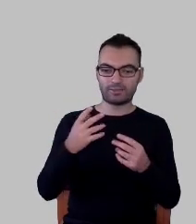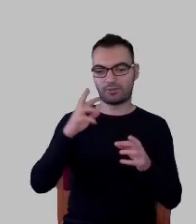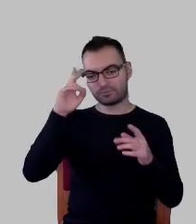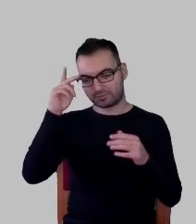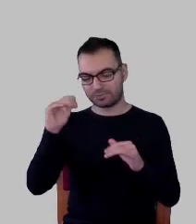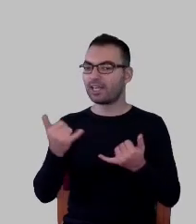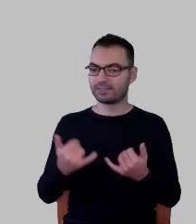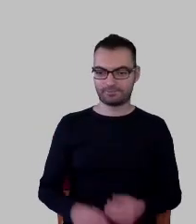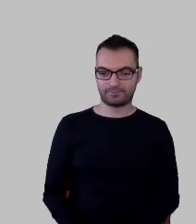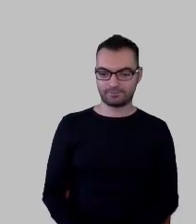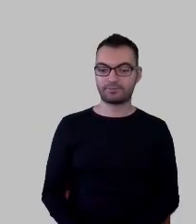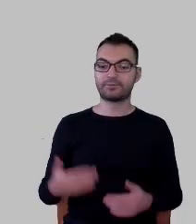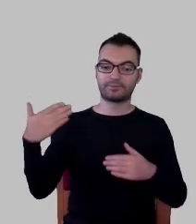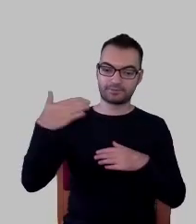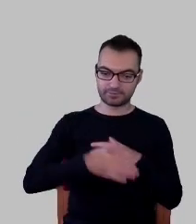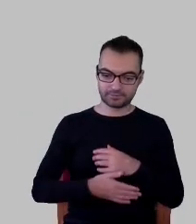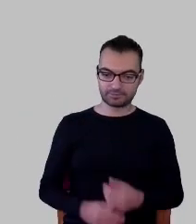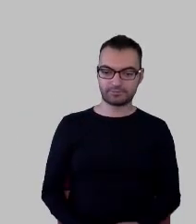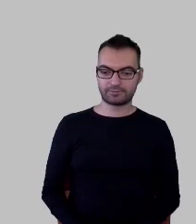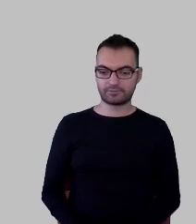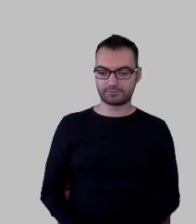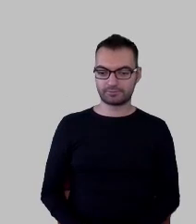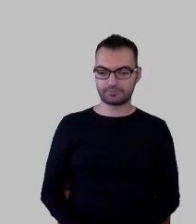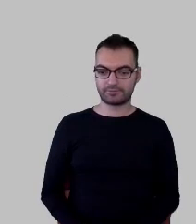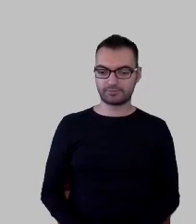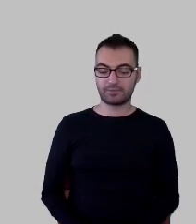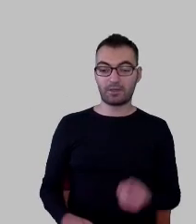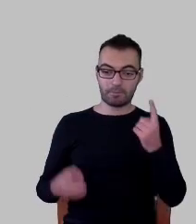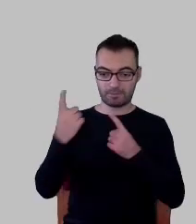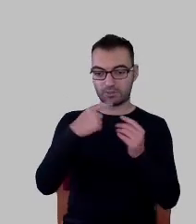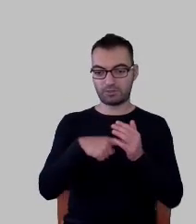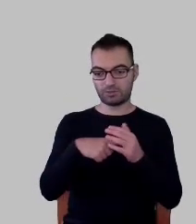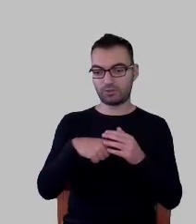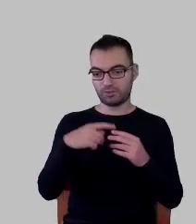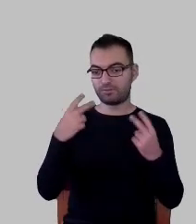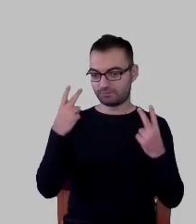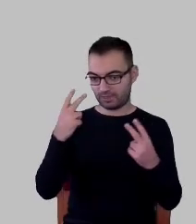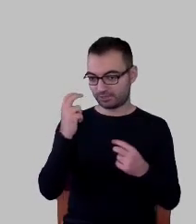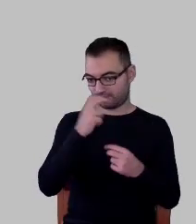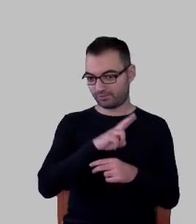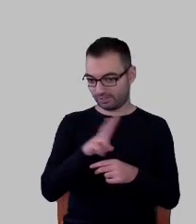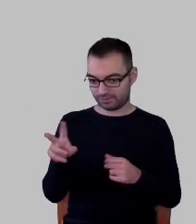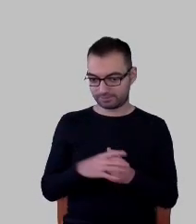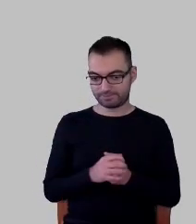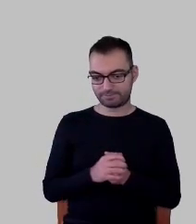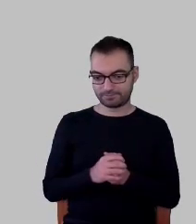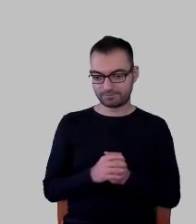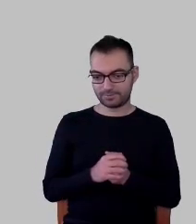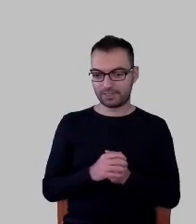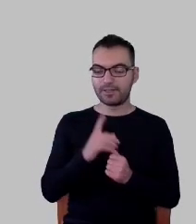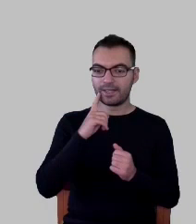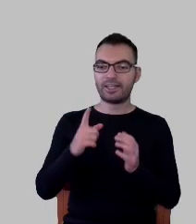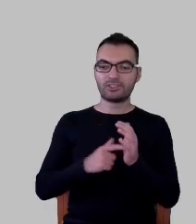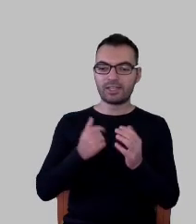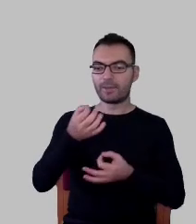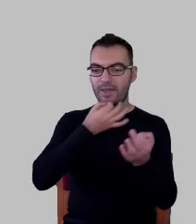posługiwać. No i wreszcie ostatni punkt, myślę, że dla Państwa będzie też interesujący, to odpowiedzi na najczęściej